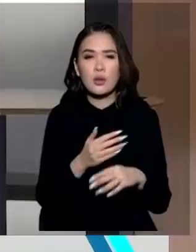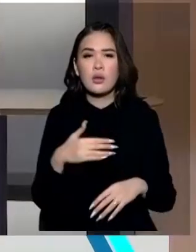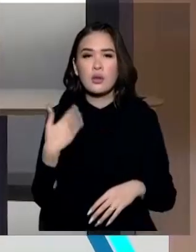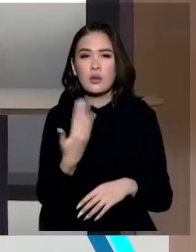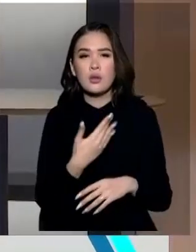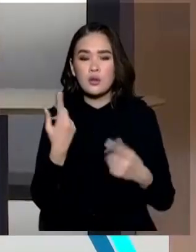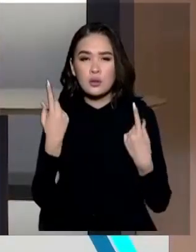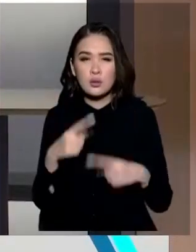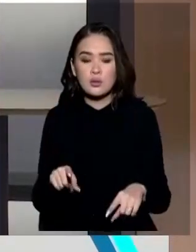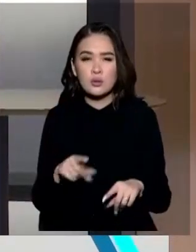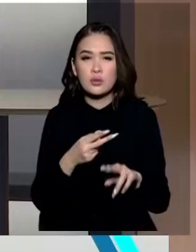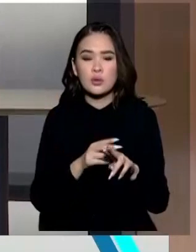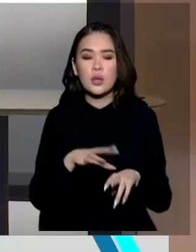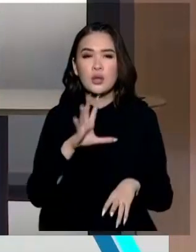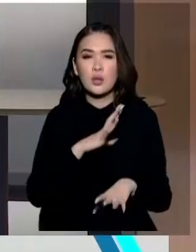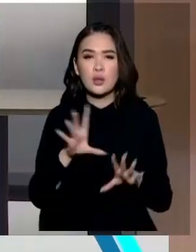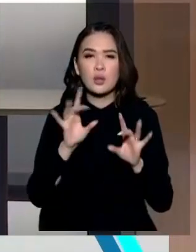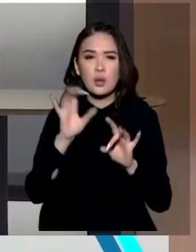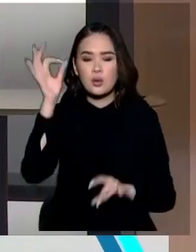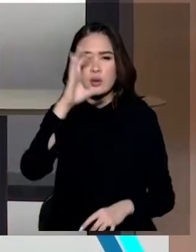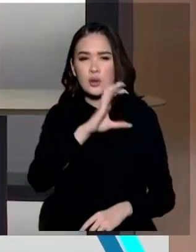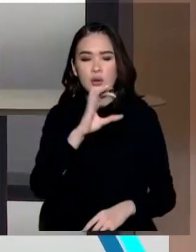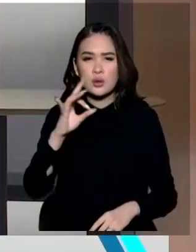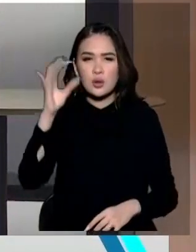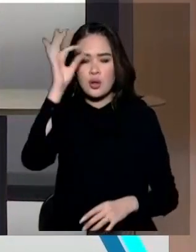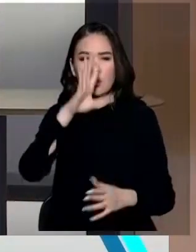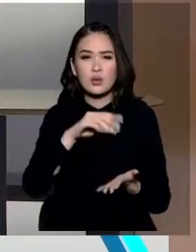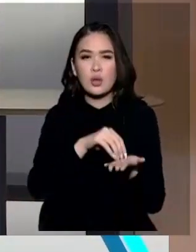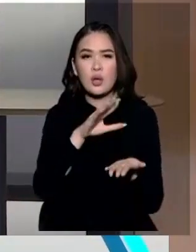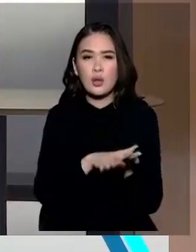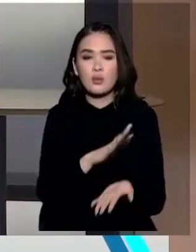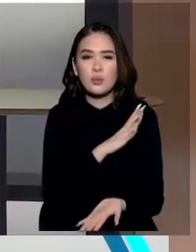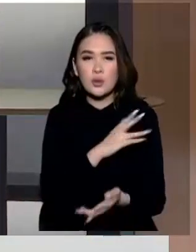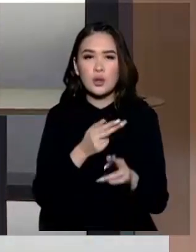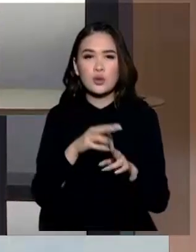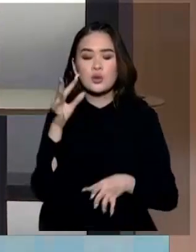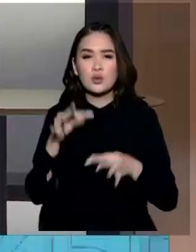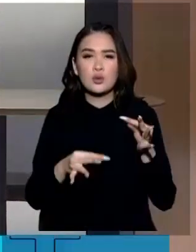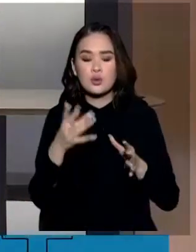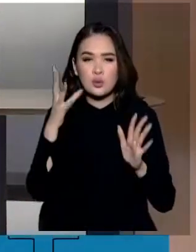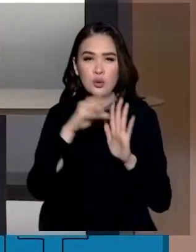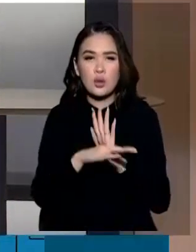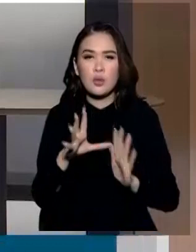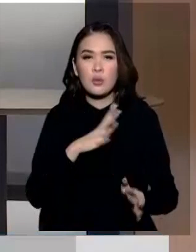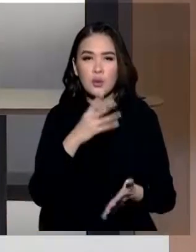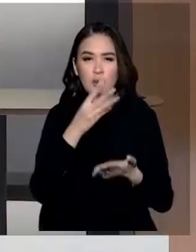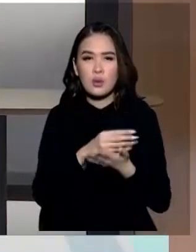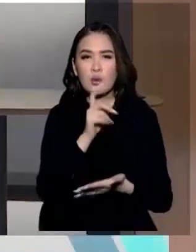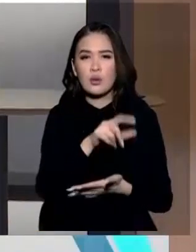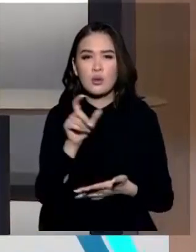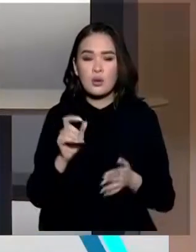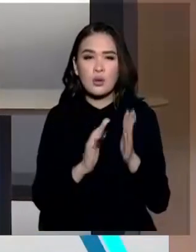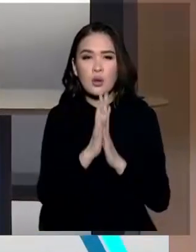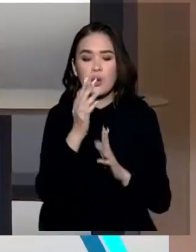бөлек, кедергілер осы Совет үкіметінің кезінен құрастырылған ғой. Сот жүйесі өзінің ішінен ғана өздерінің адам кадрларын өсіріп